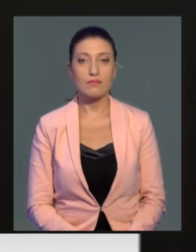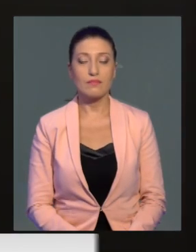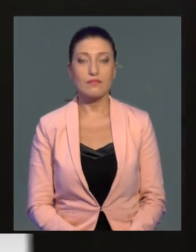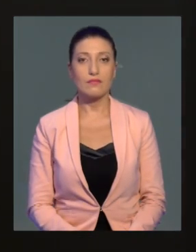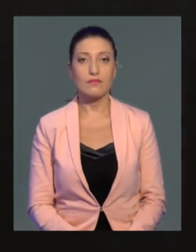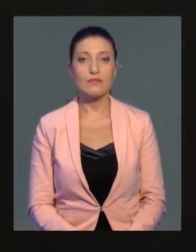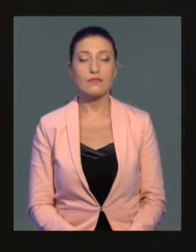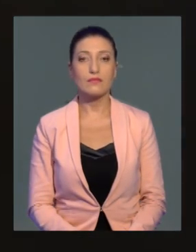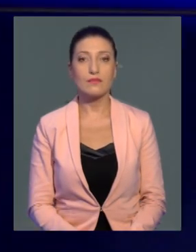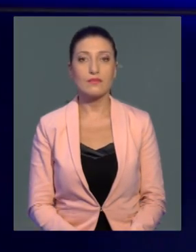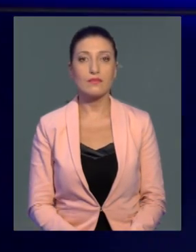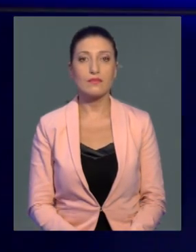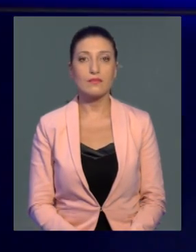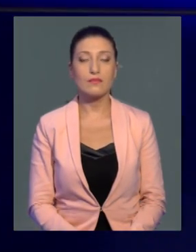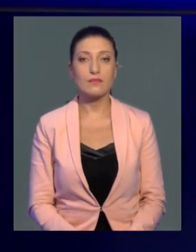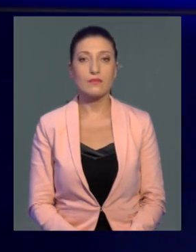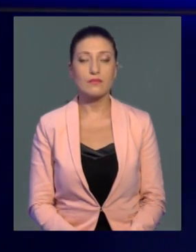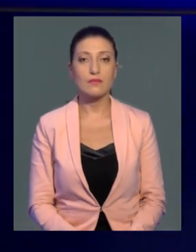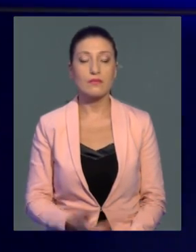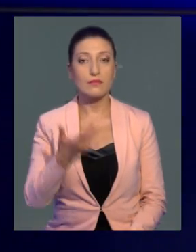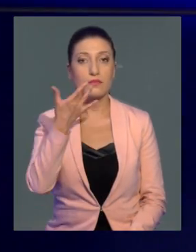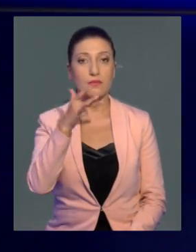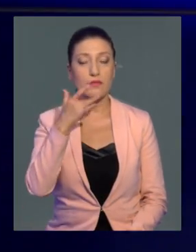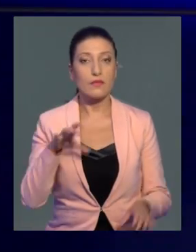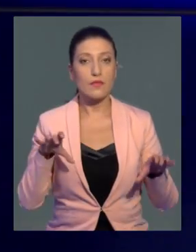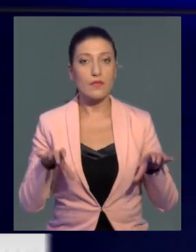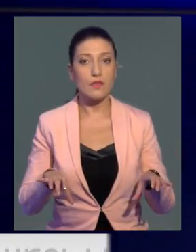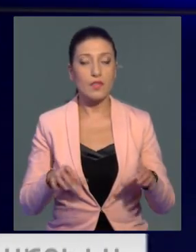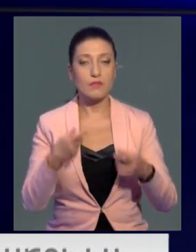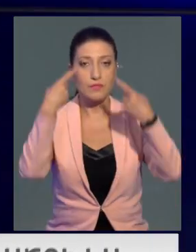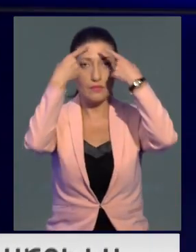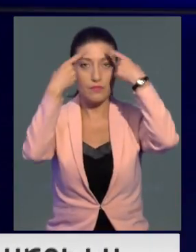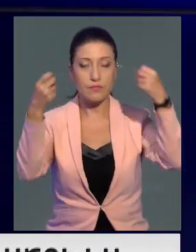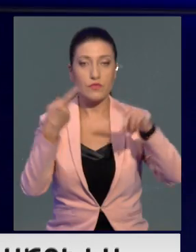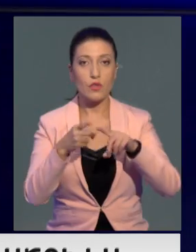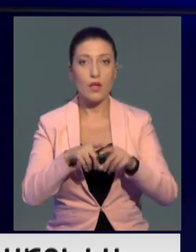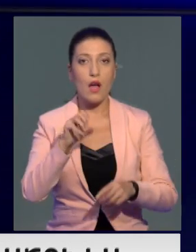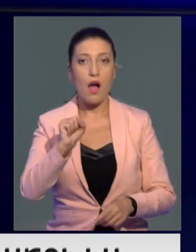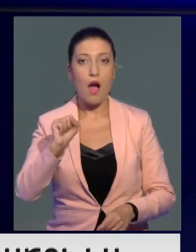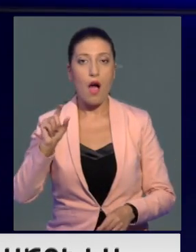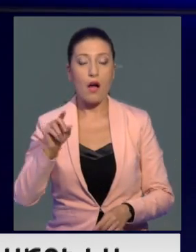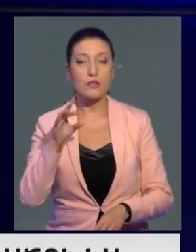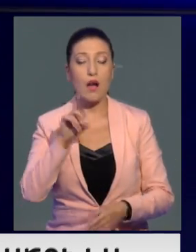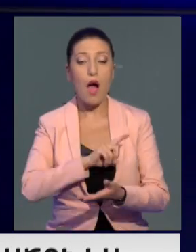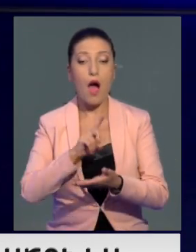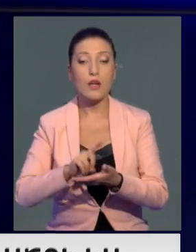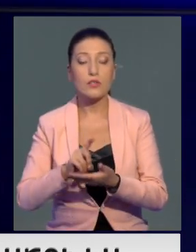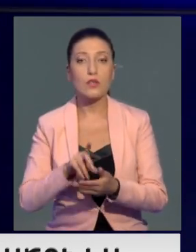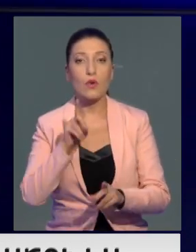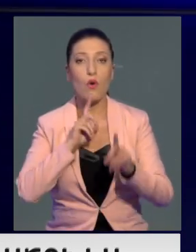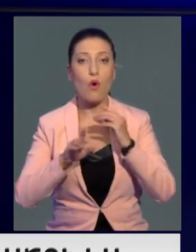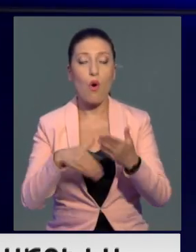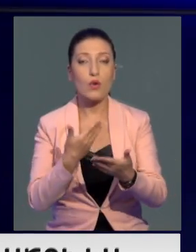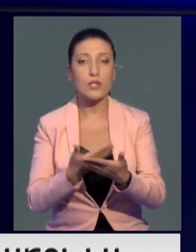Լիլիթ Մուրադյան, Հայլուր։ Միացյալ Նահանգների նախագահը հայտարարել է, որ ազգային անվտանգության հարցերով խորհրդականի թափուր